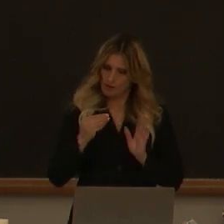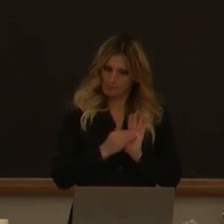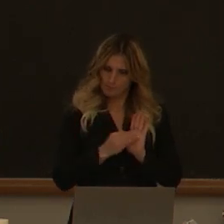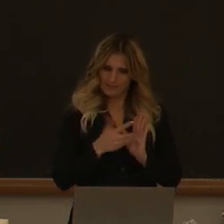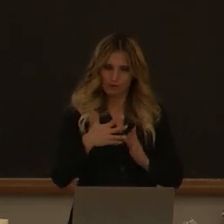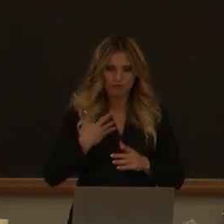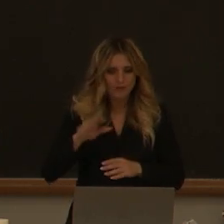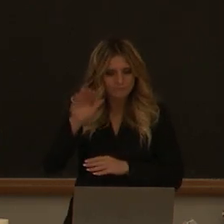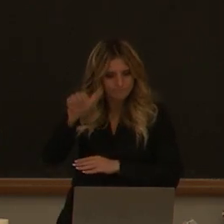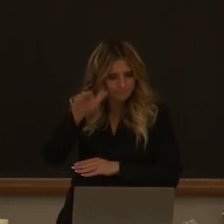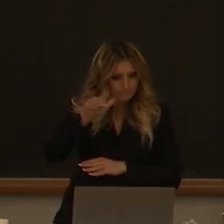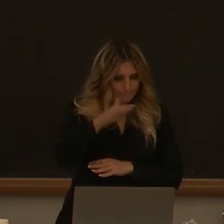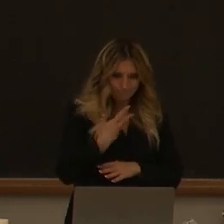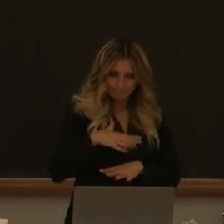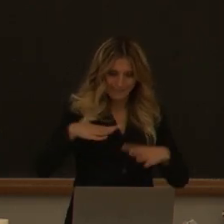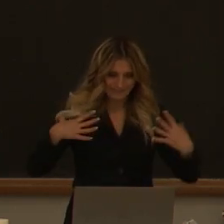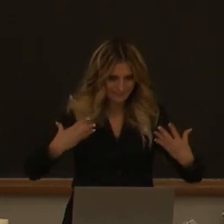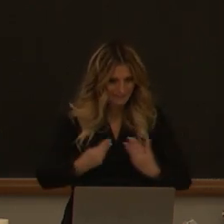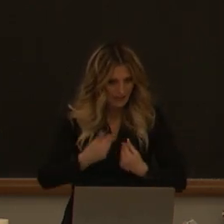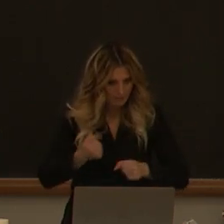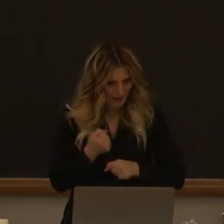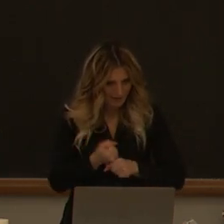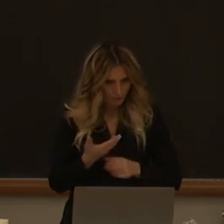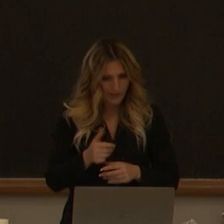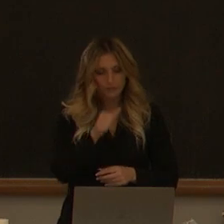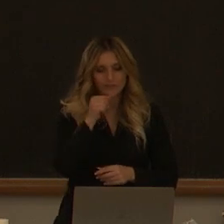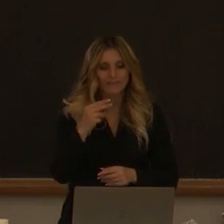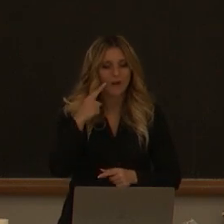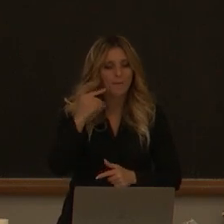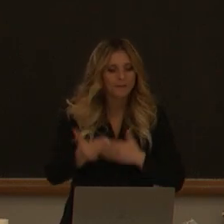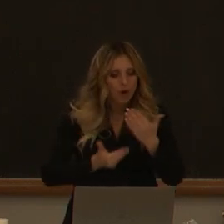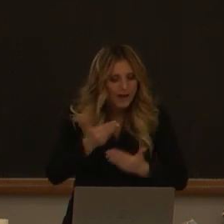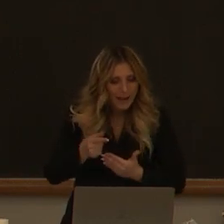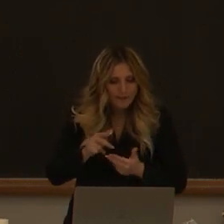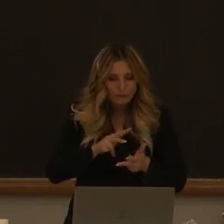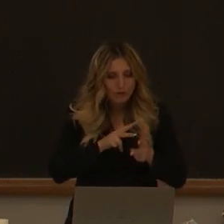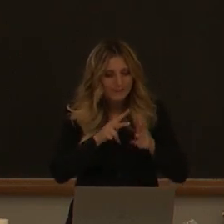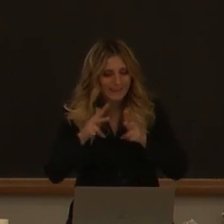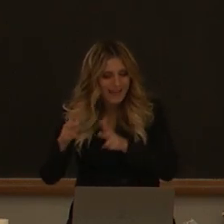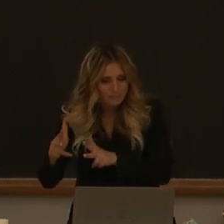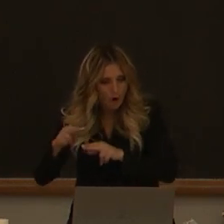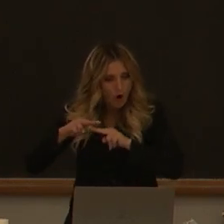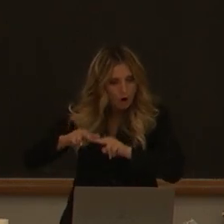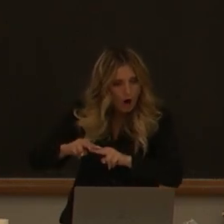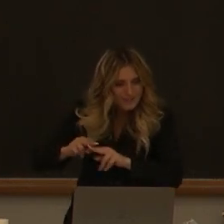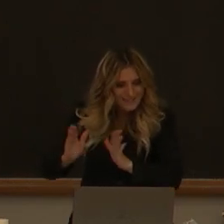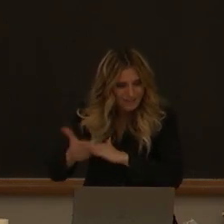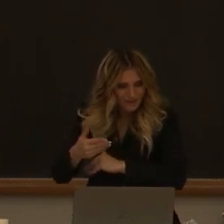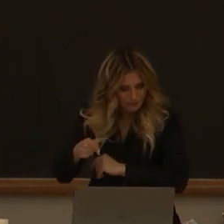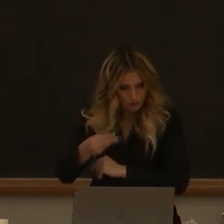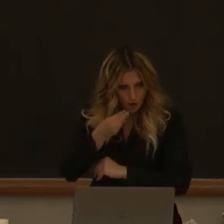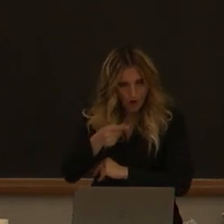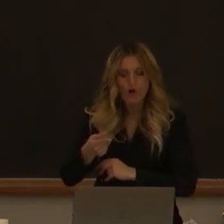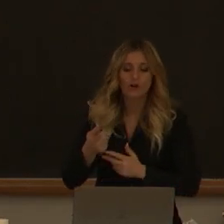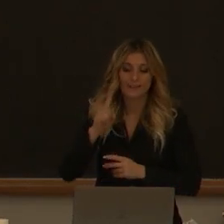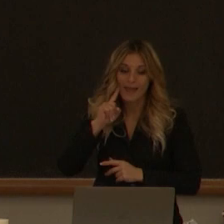stati coinvolti. Quindi il miglioramento delle condizioni di trasporto, trasformazione e conservazione, per esempio, dei prodotti agricoli, per